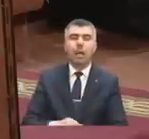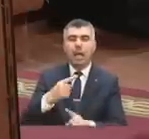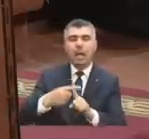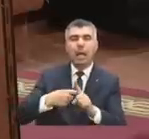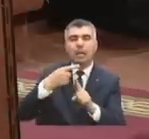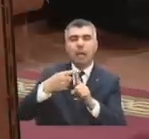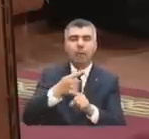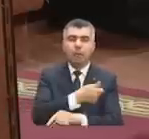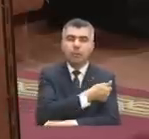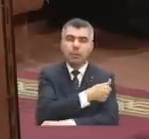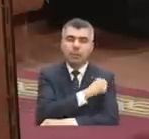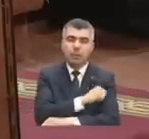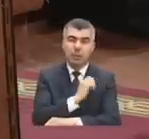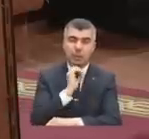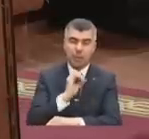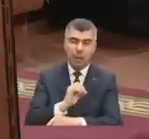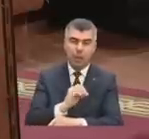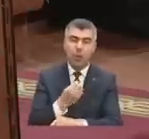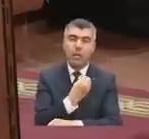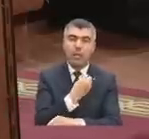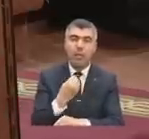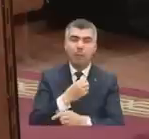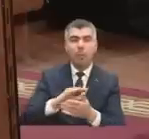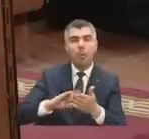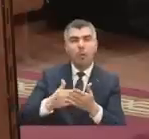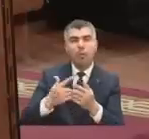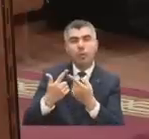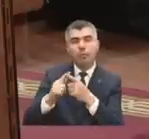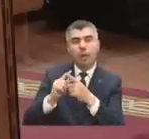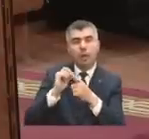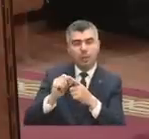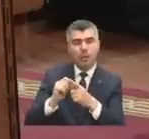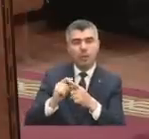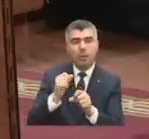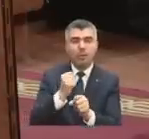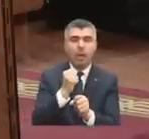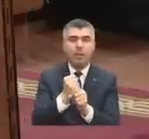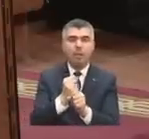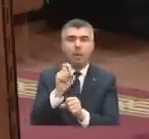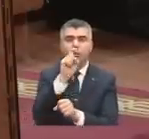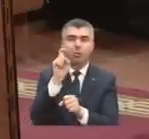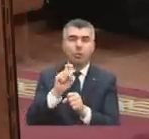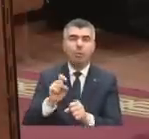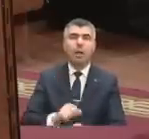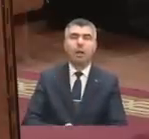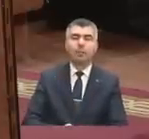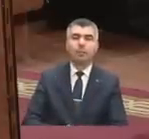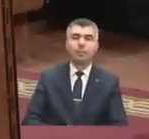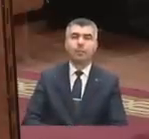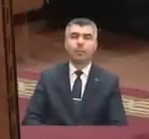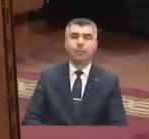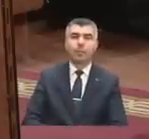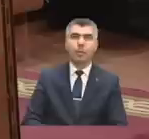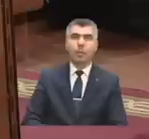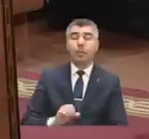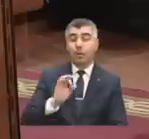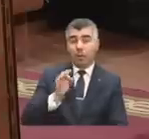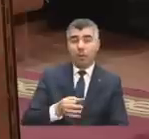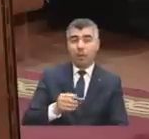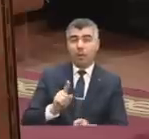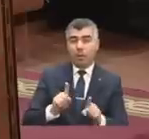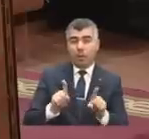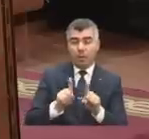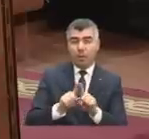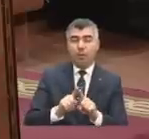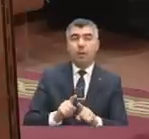الممرضين وتقنيه الصحه في مجالات التي تدخل ضمن اختصاصات جماعه الترابيه الاشاره ان الامر لا